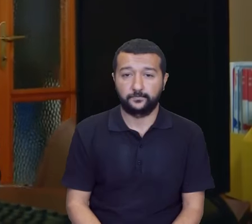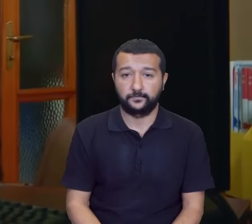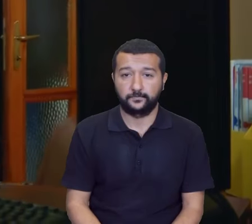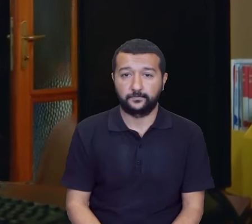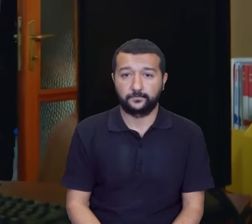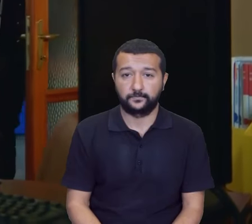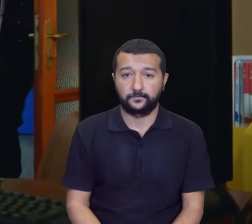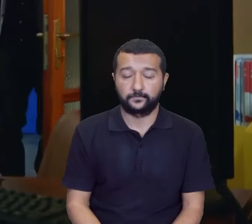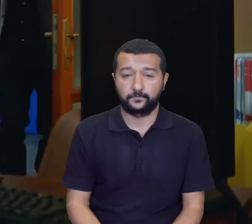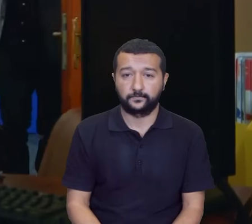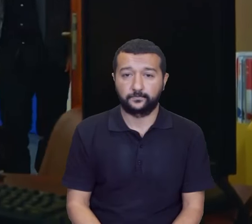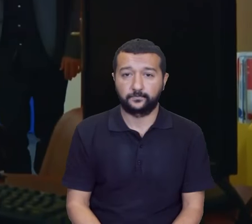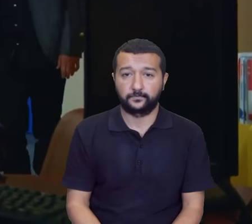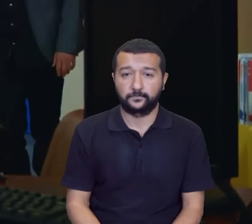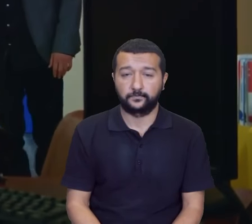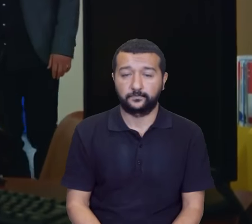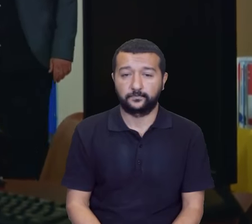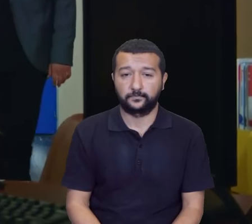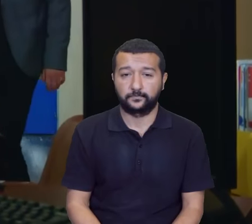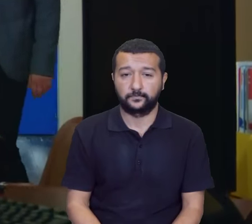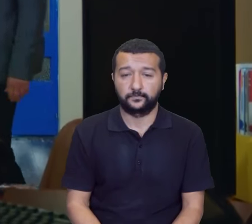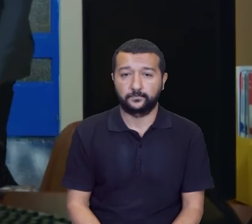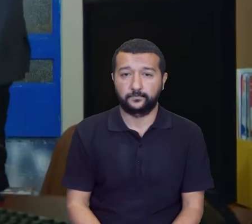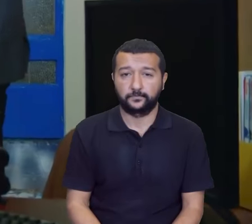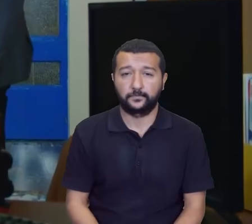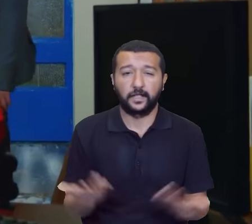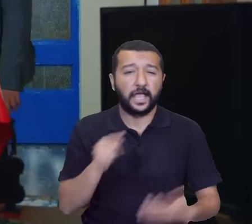Tarık ofisin kapısını aralayıp içeri geçti.